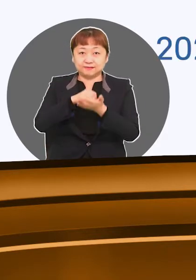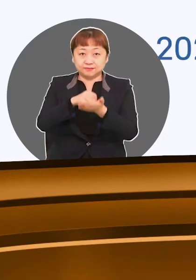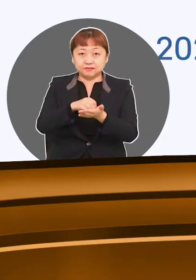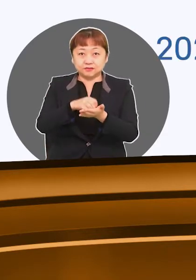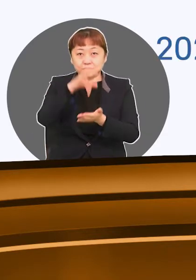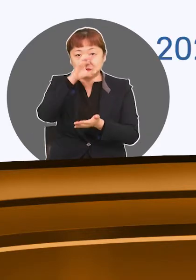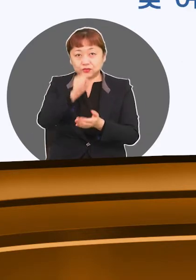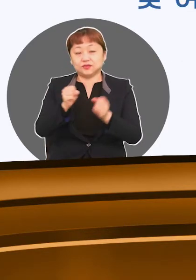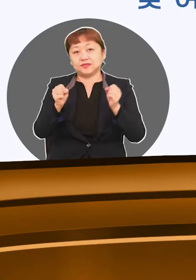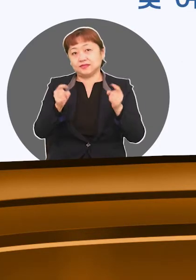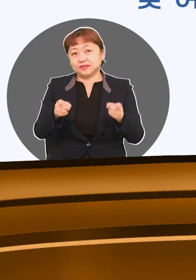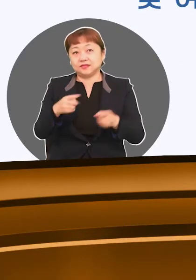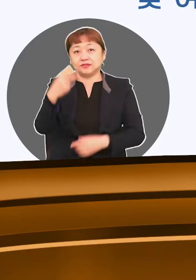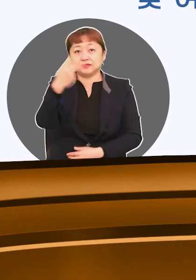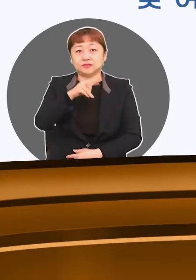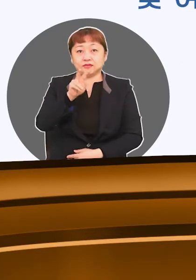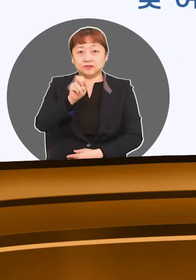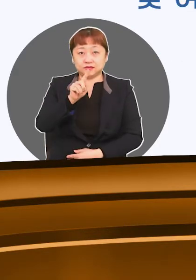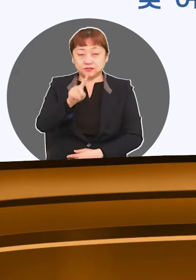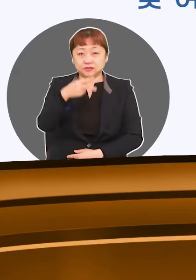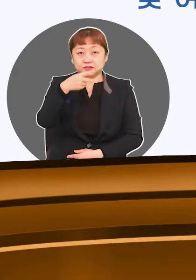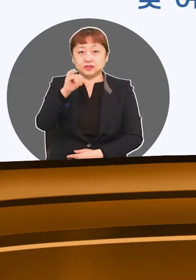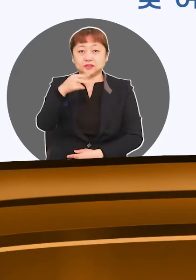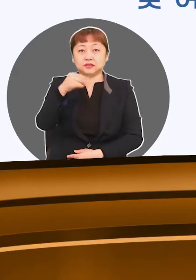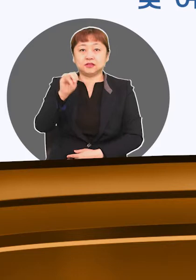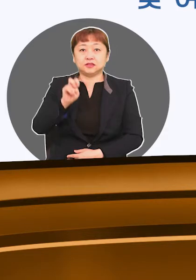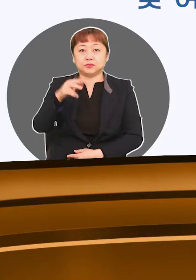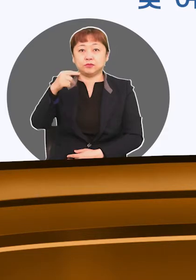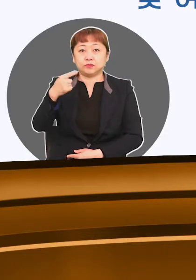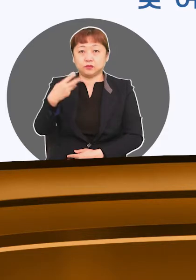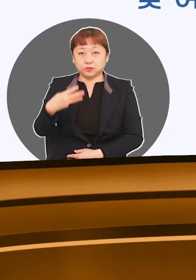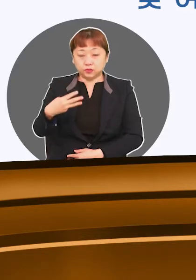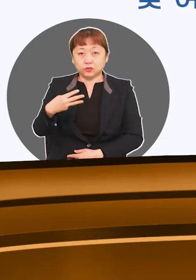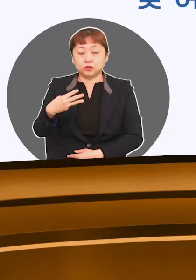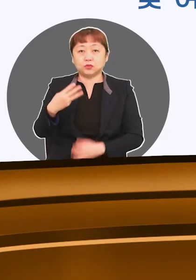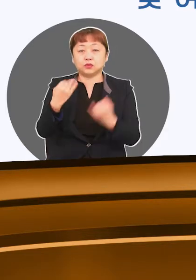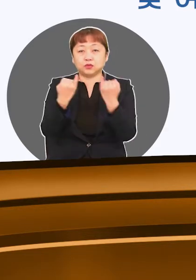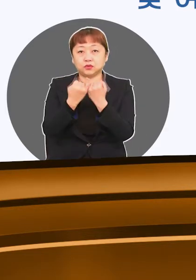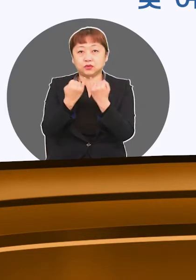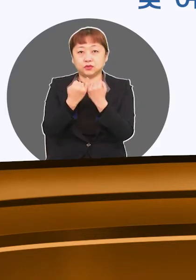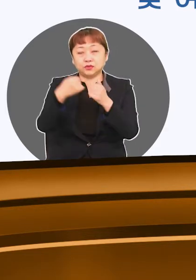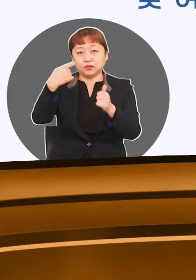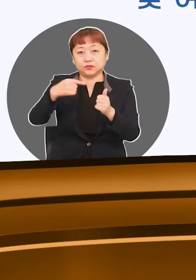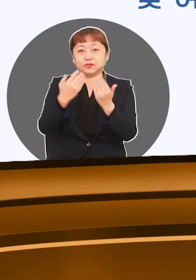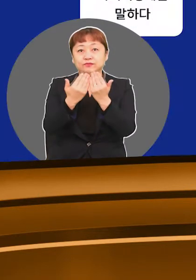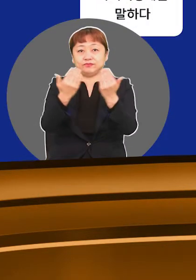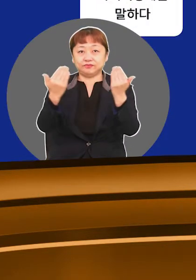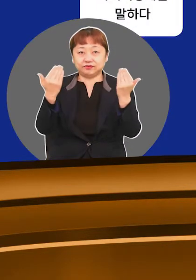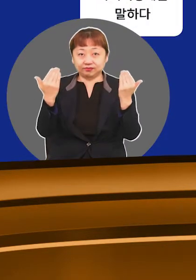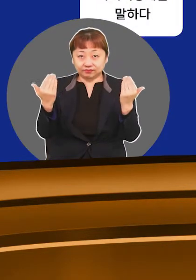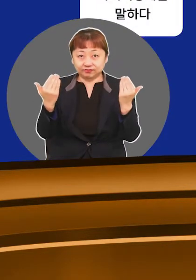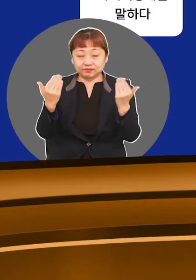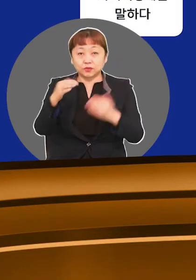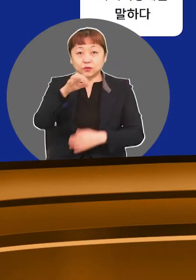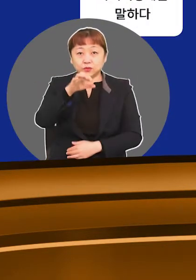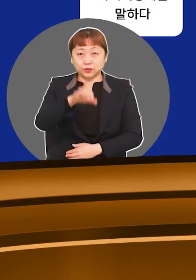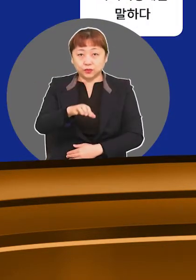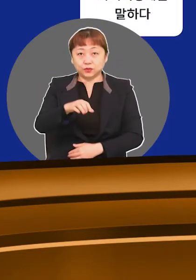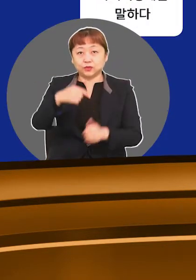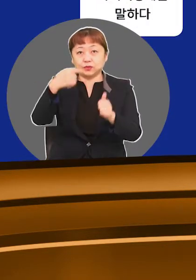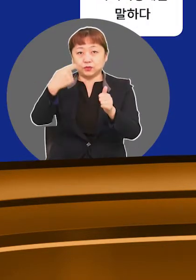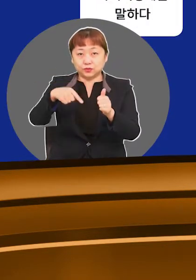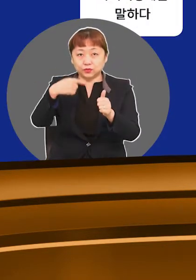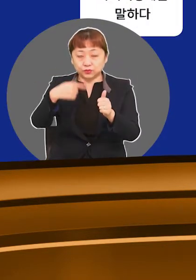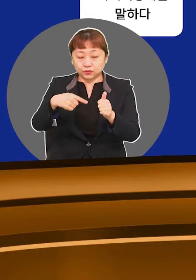있습니다 2021 디딤돌 교육박람회 와 여성교육 반감 한대요 박람회에는 디딤돌